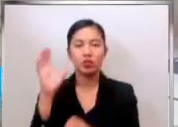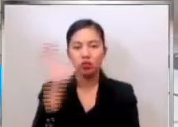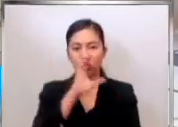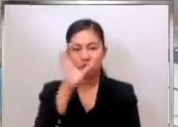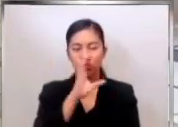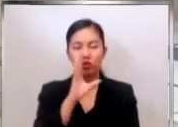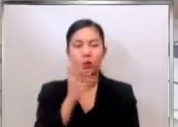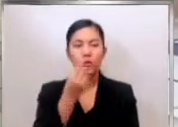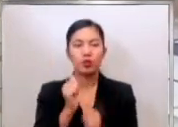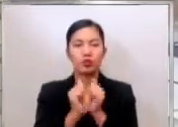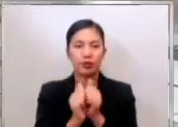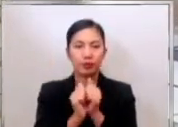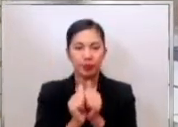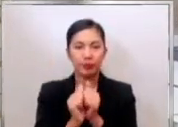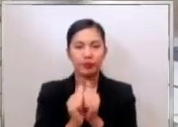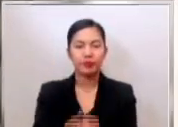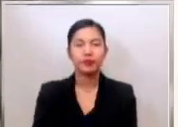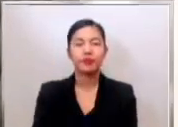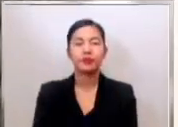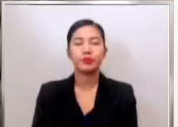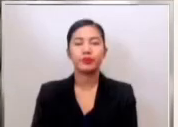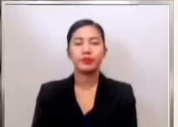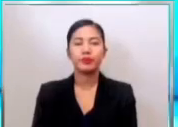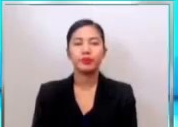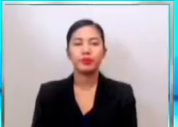Marisol Abdurrahman, GMA News.